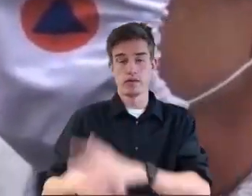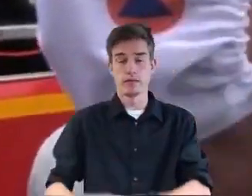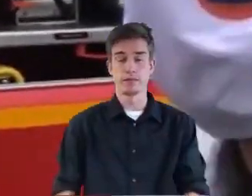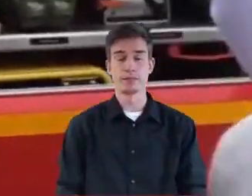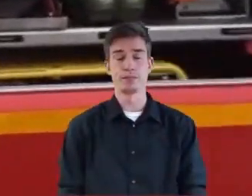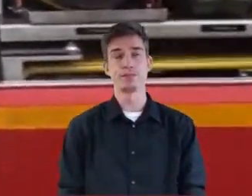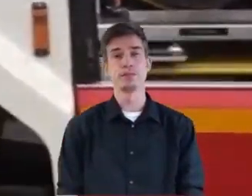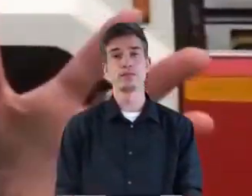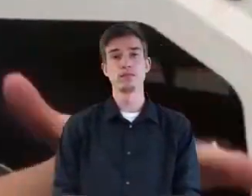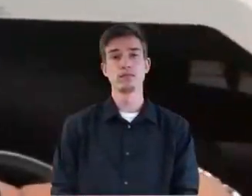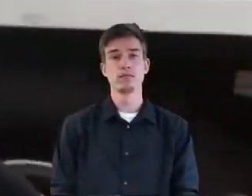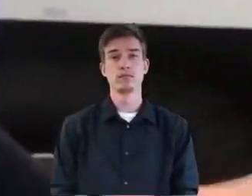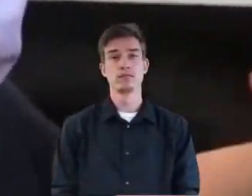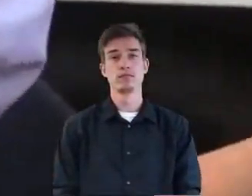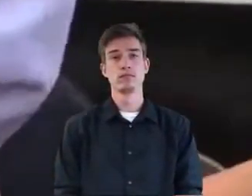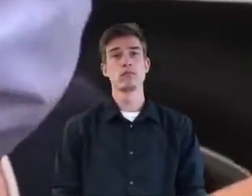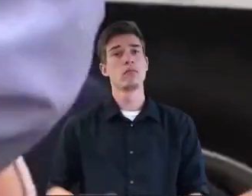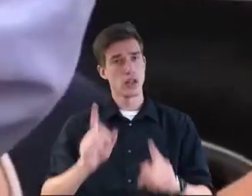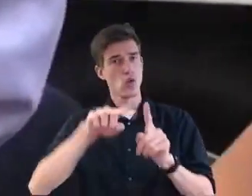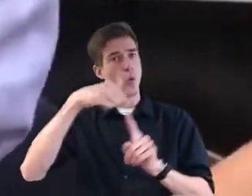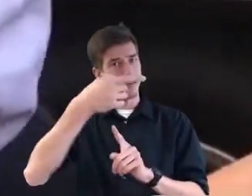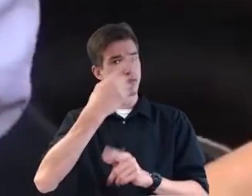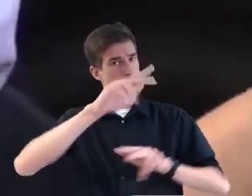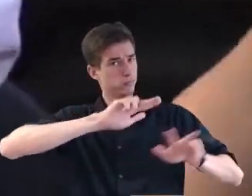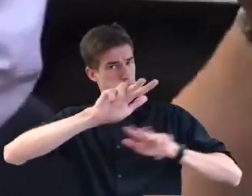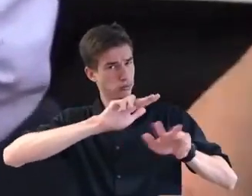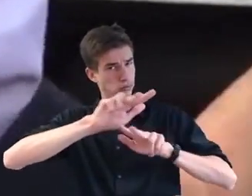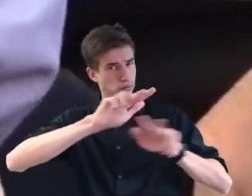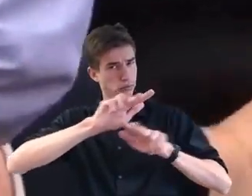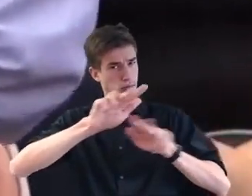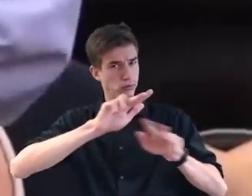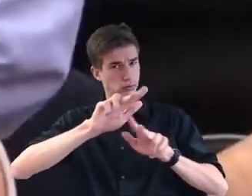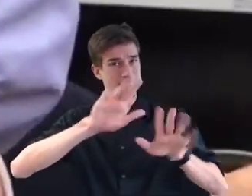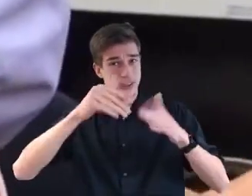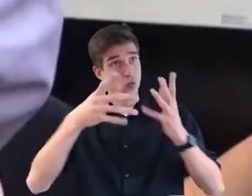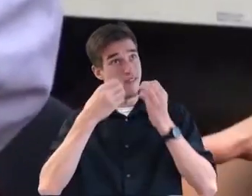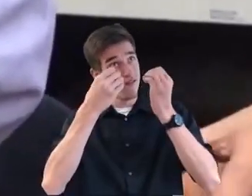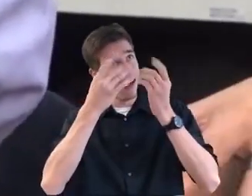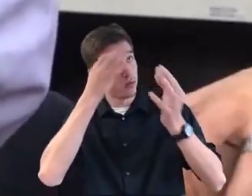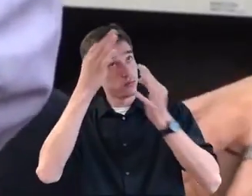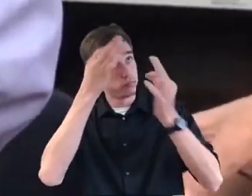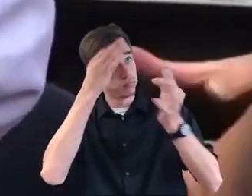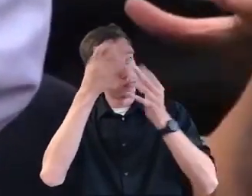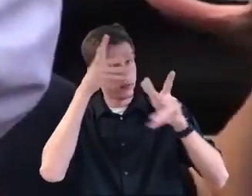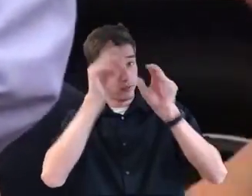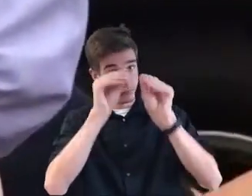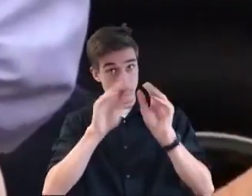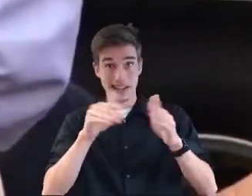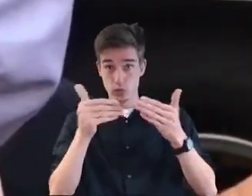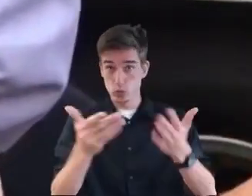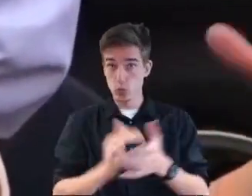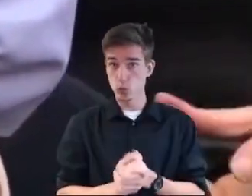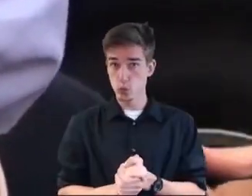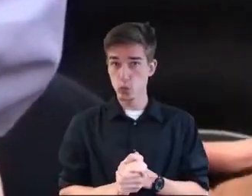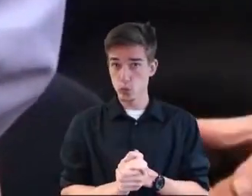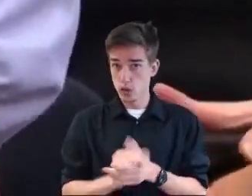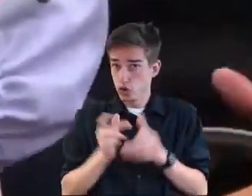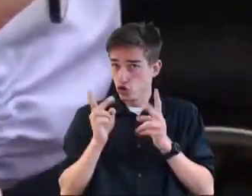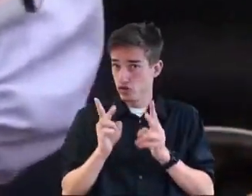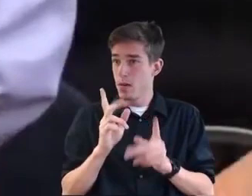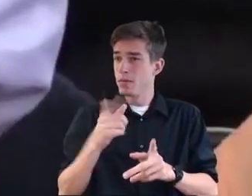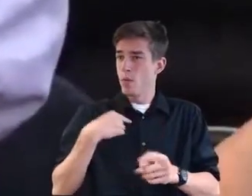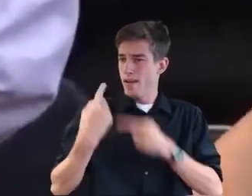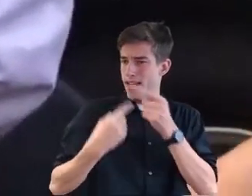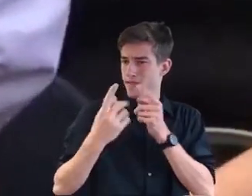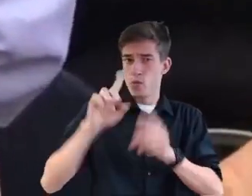Und dann legen Sie im Grunde genommen los und entwickeln so ein Fahrzeug. Diese Entwicklung machen wir aber